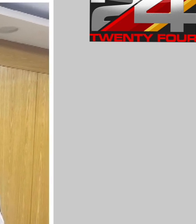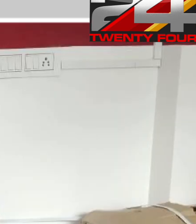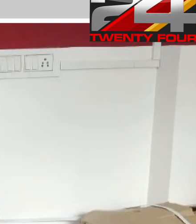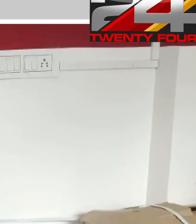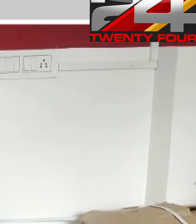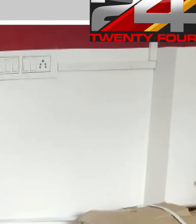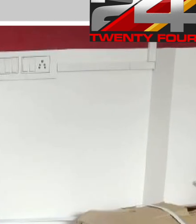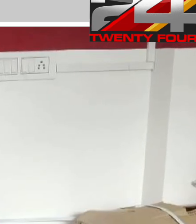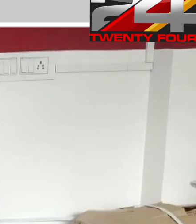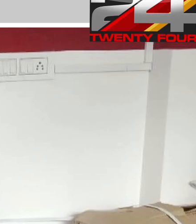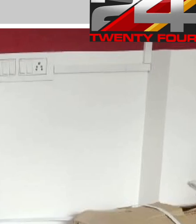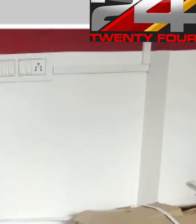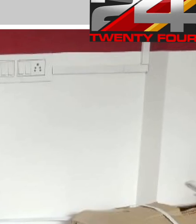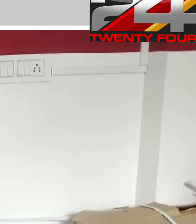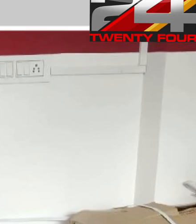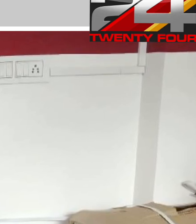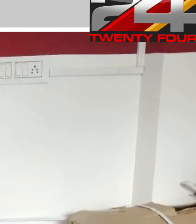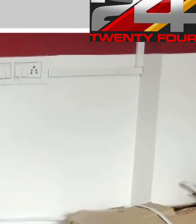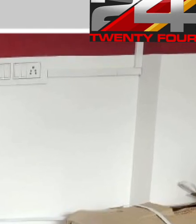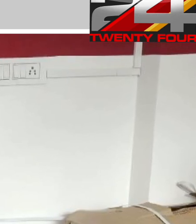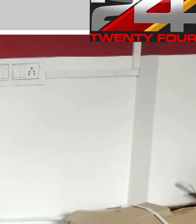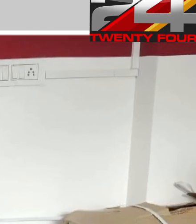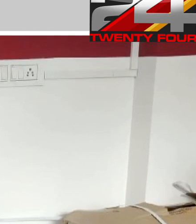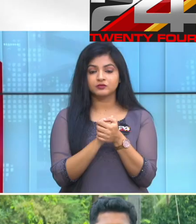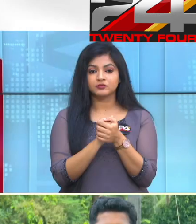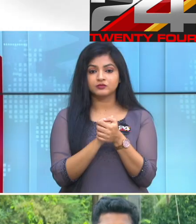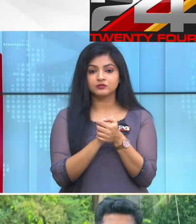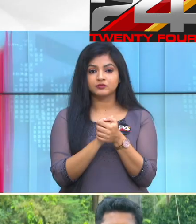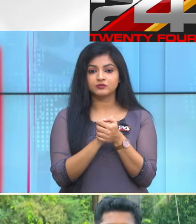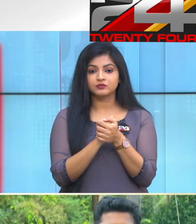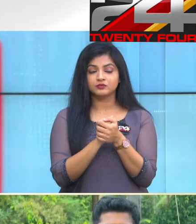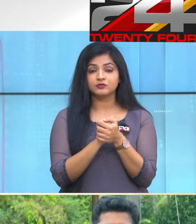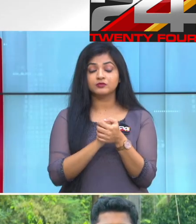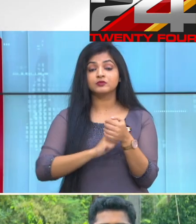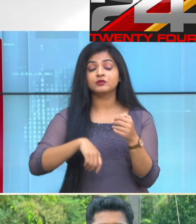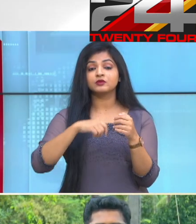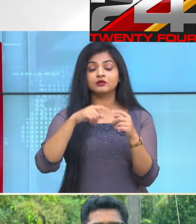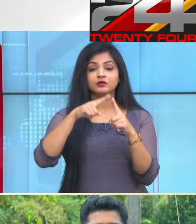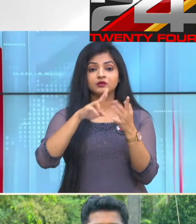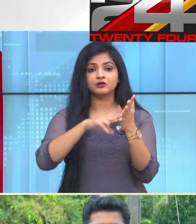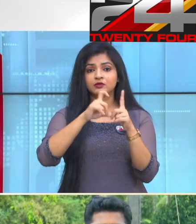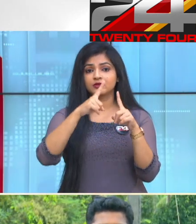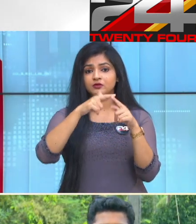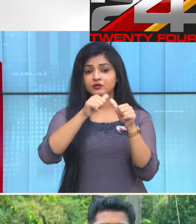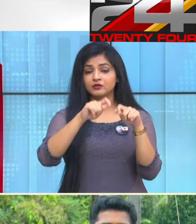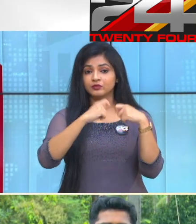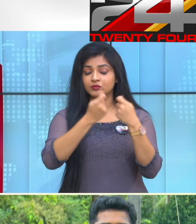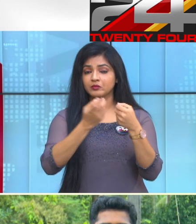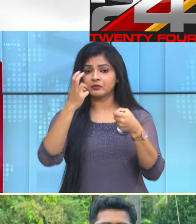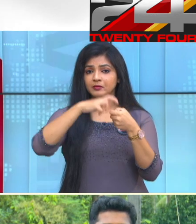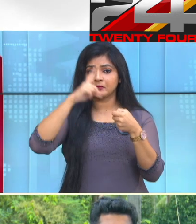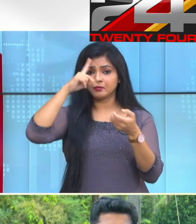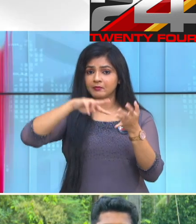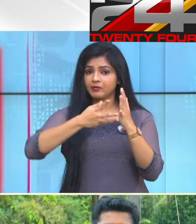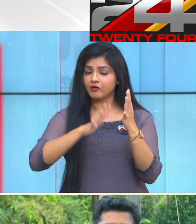രാഷ്ട്രീയ ചലനം നടത്തിയിരിക്കുന്നത്. അതായത് DMK-യുമായി ഒരു കൂടിക്കാഴ്ച നടത്തിയിരിക്കുന്നു. ഇന്ത്യ മുന്നണിയുടെ ഭാഗമാകുന്നതാണോ ഇനി മനസ്സിൽ എന്നുള്ളതൊക്കെ ഒരു ചോദ്യമാണ്. ഒപ്പം